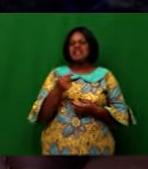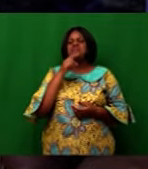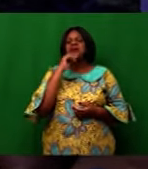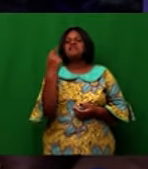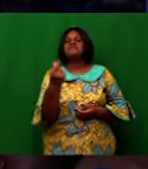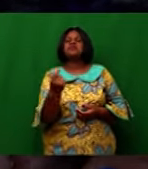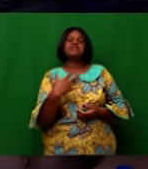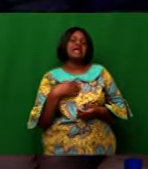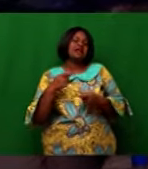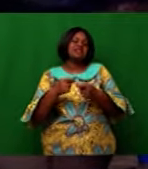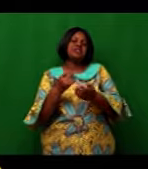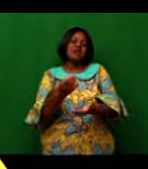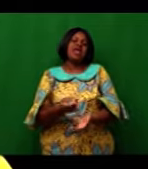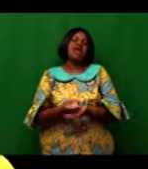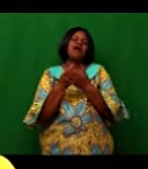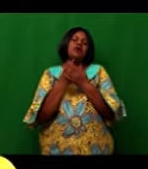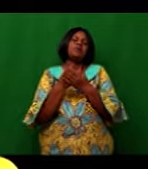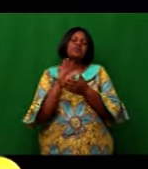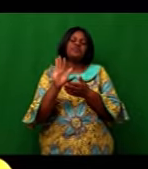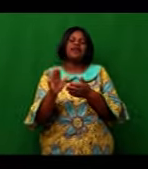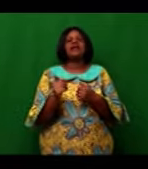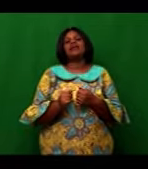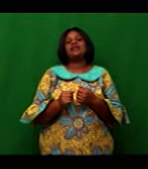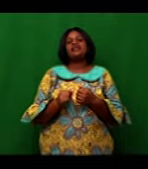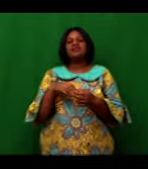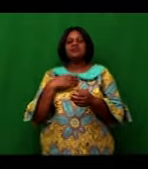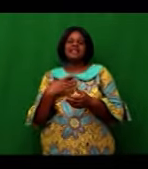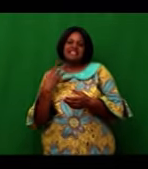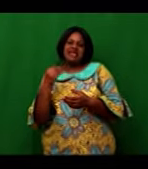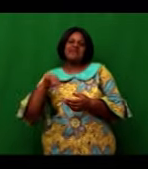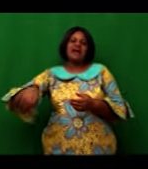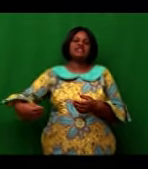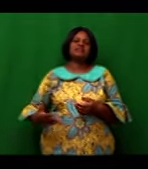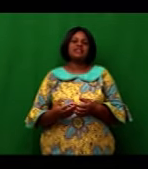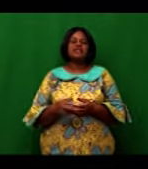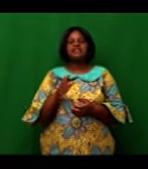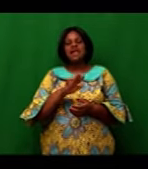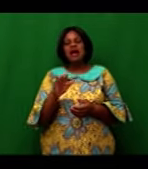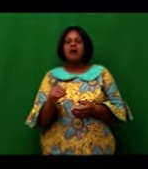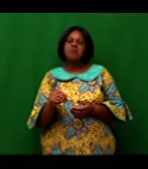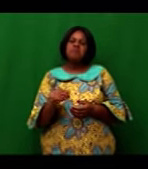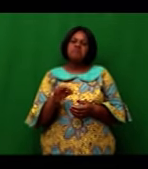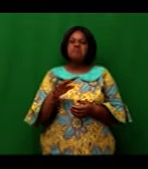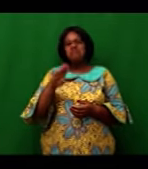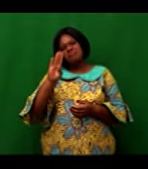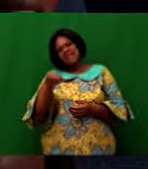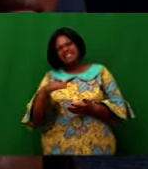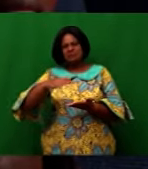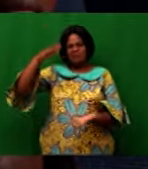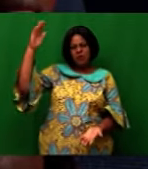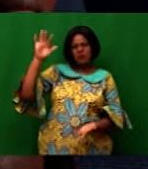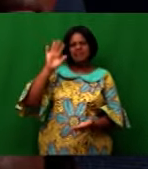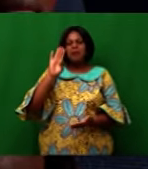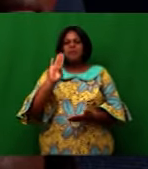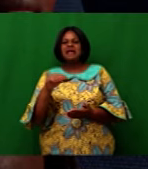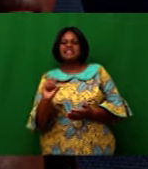muchidimbu chikamu chino chakutopera zviri zvinenge zvakaipa asi kune kumwe kuipa kuri nani saka barika rinozivikanwa toti